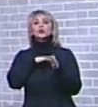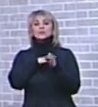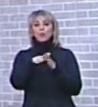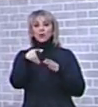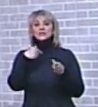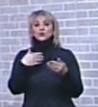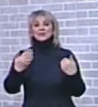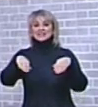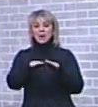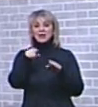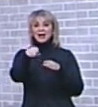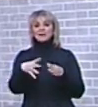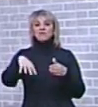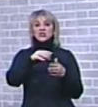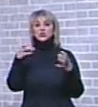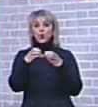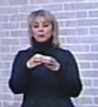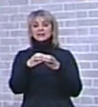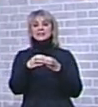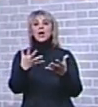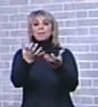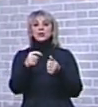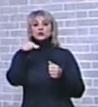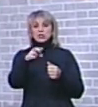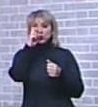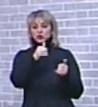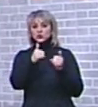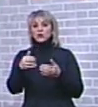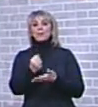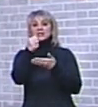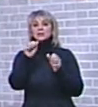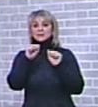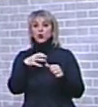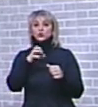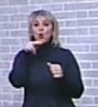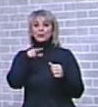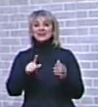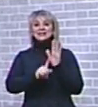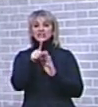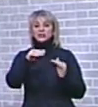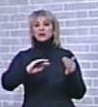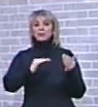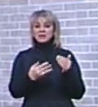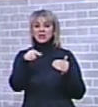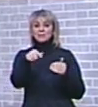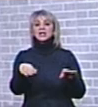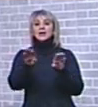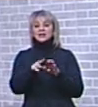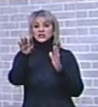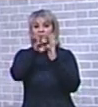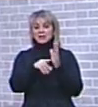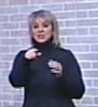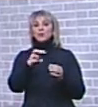полностью мы замыкаем как бы весь комплекс. Получить здесь госуслуги и поддержку смогут и опытные, и начинающие предприниматели. Также в